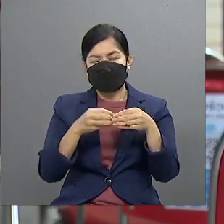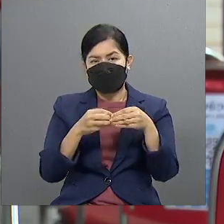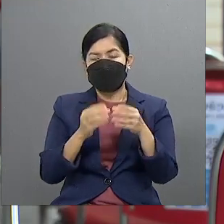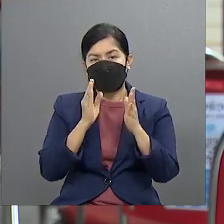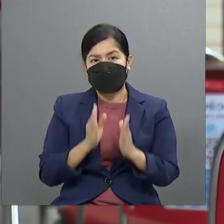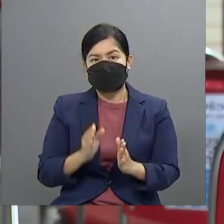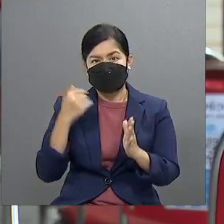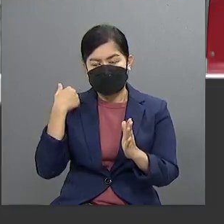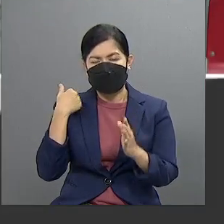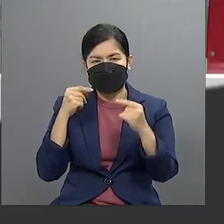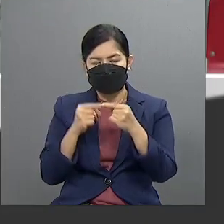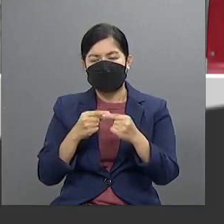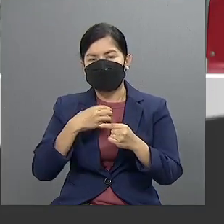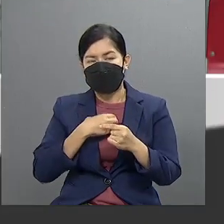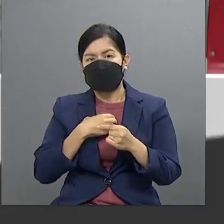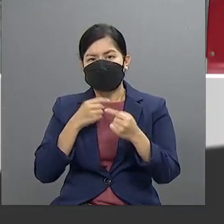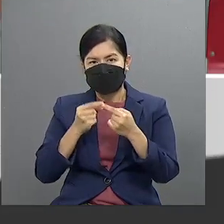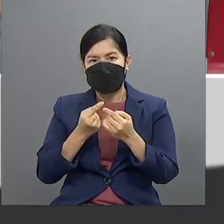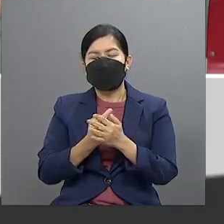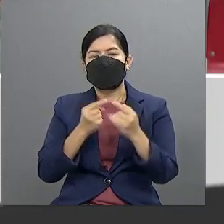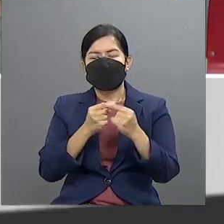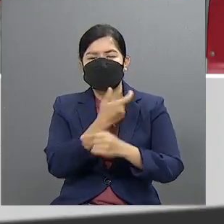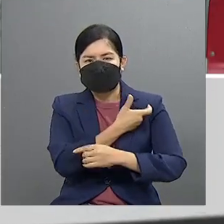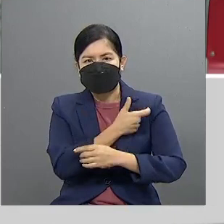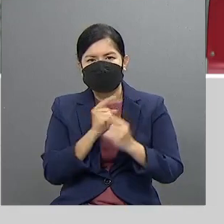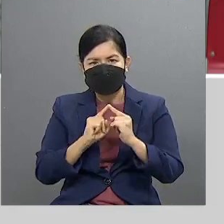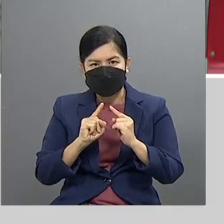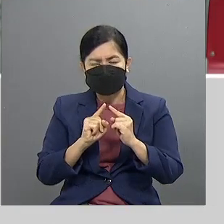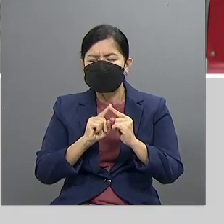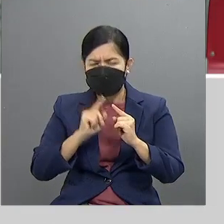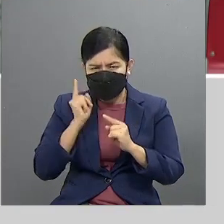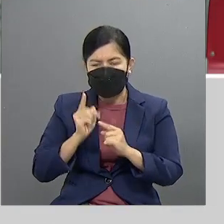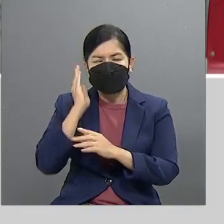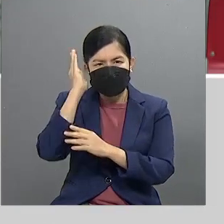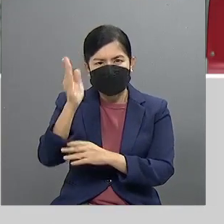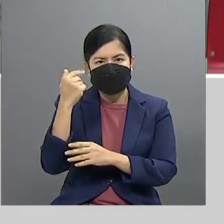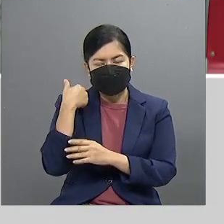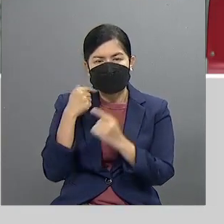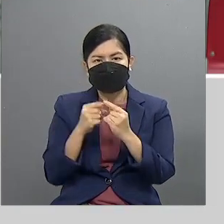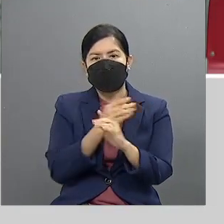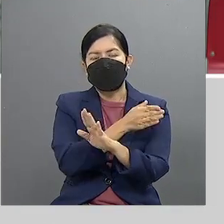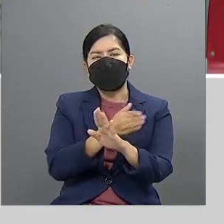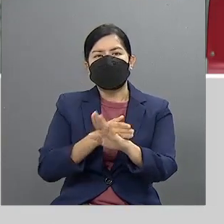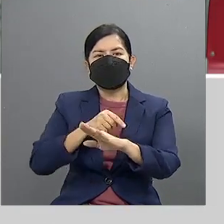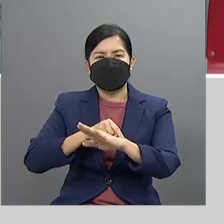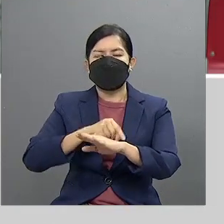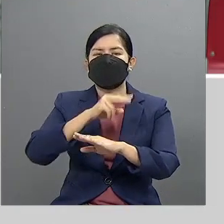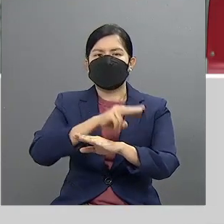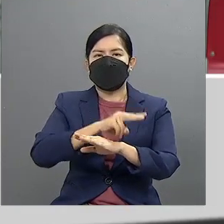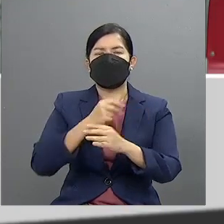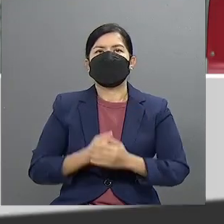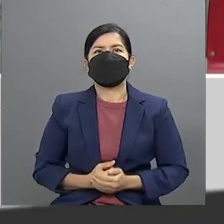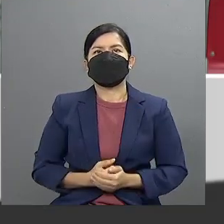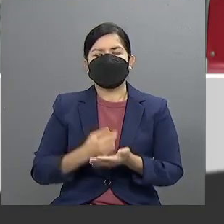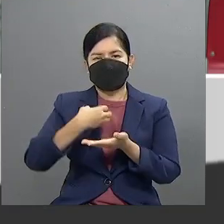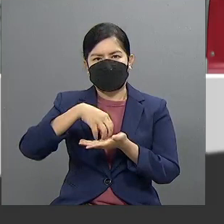พรุ่งนี้ก่อนเวลา 14:00 นค่ะและนี่ก็คือบรรยากาศล่าสุดค่ะที่หน่วยความร่วมมือบริการฉีดวัคซีนโควิด19ไทย PBS ธนบุรี Health